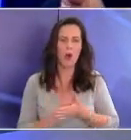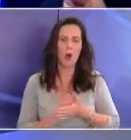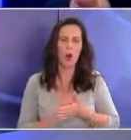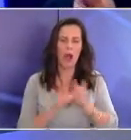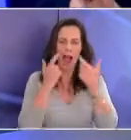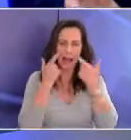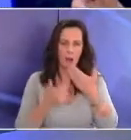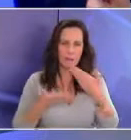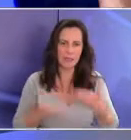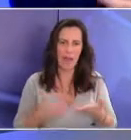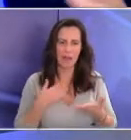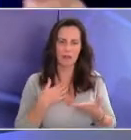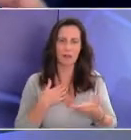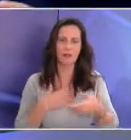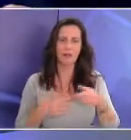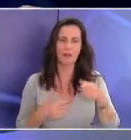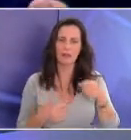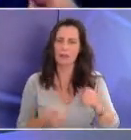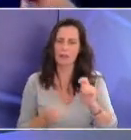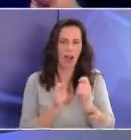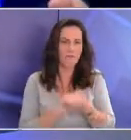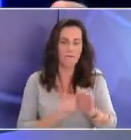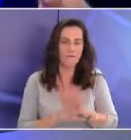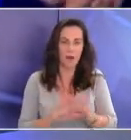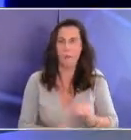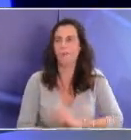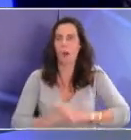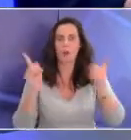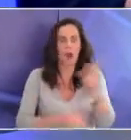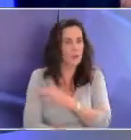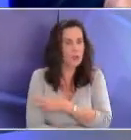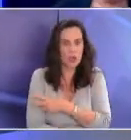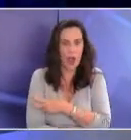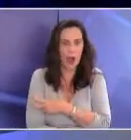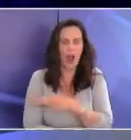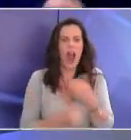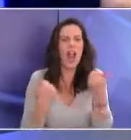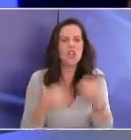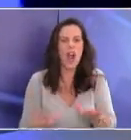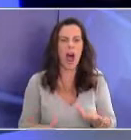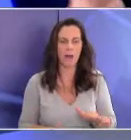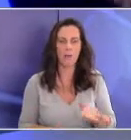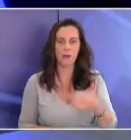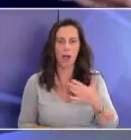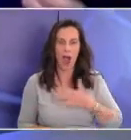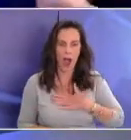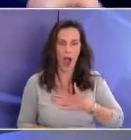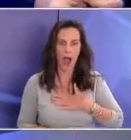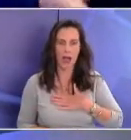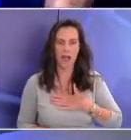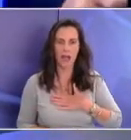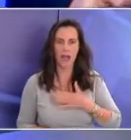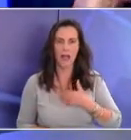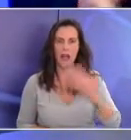במדינת ישראל, זה הפך להיות פשוט מאוד אבסורד. המשטרה הוחלשה. אני, כיוצא יחידה